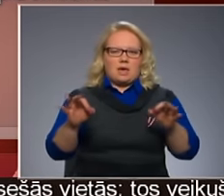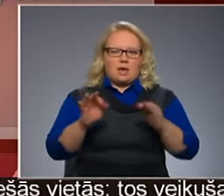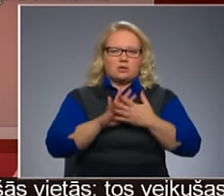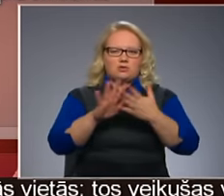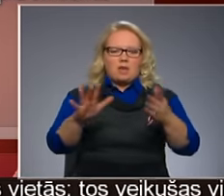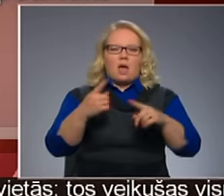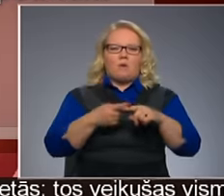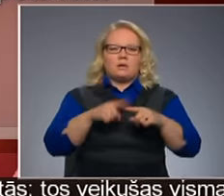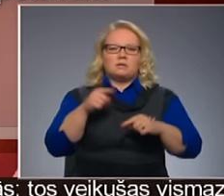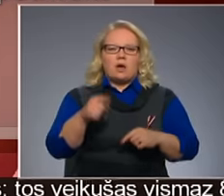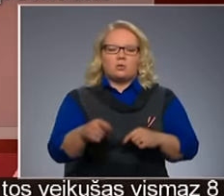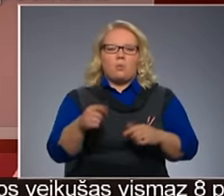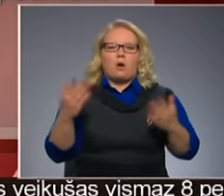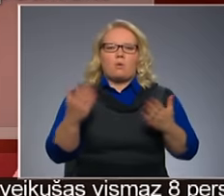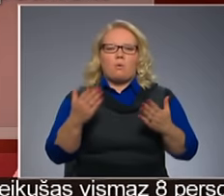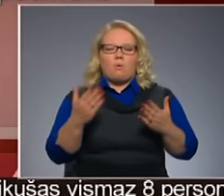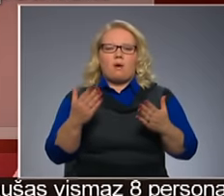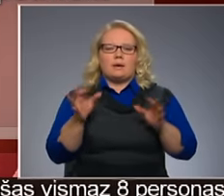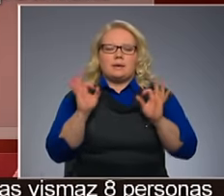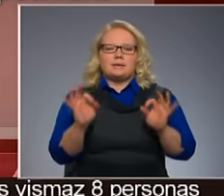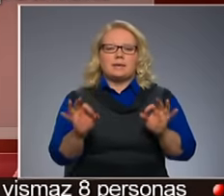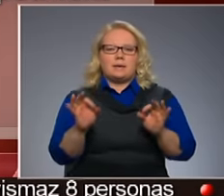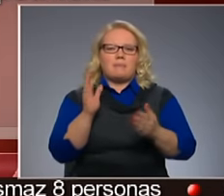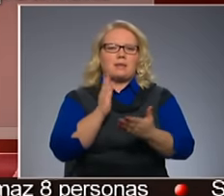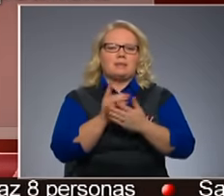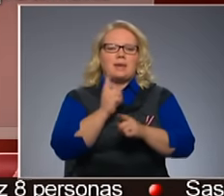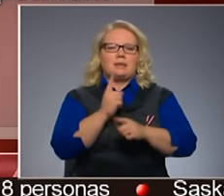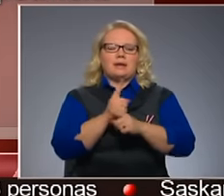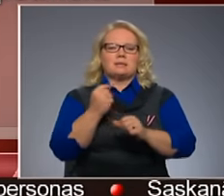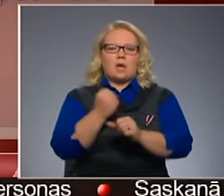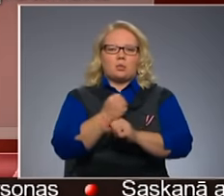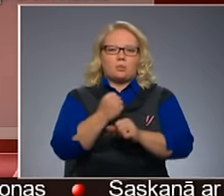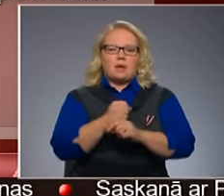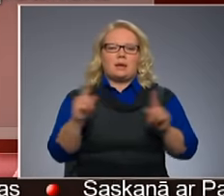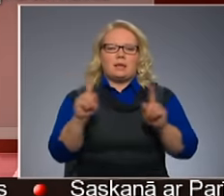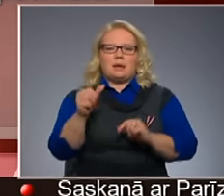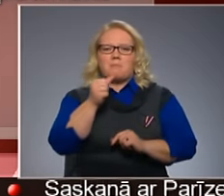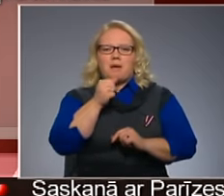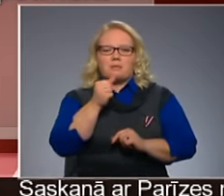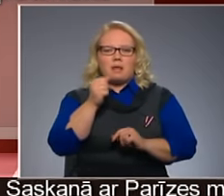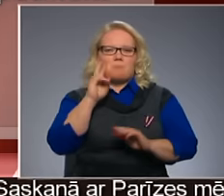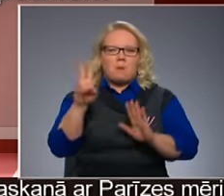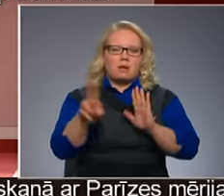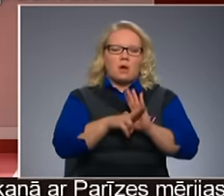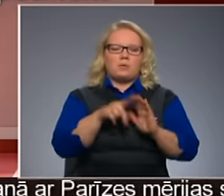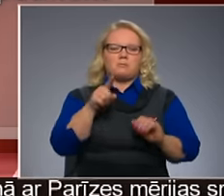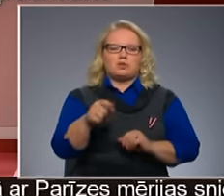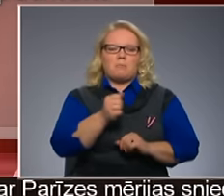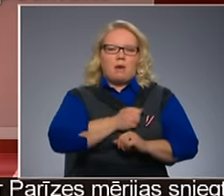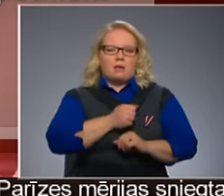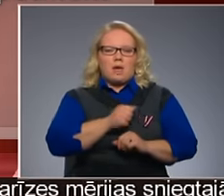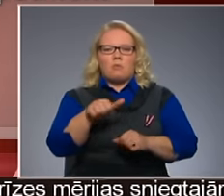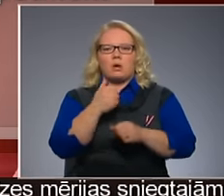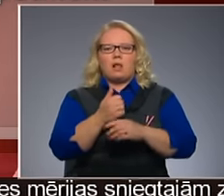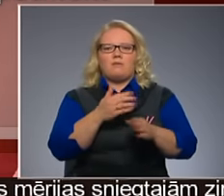Līdz ar to tas, ko īstenībā nedrīkstētu darīt, ir mēģināt pakļauties šīm te bailēm un